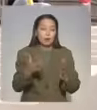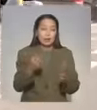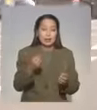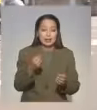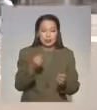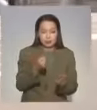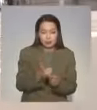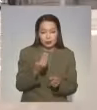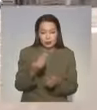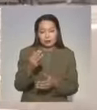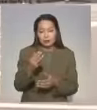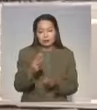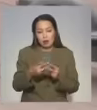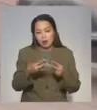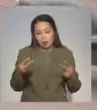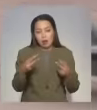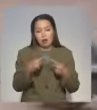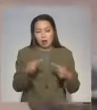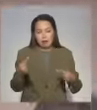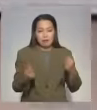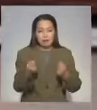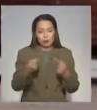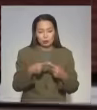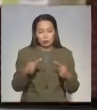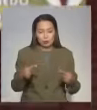наравне с водителями других транспортных средств.